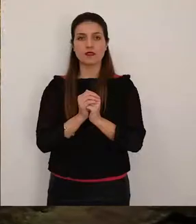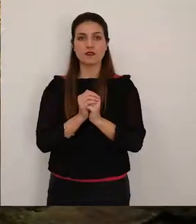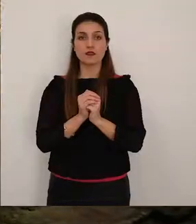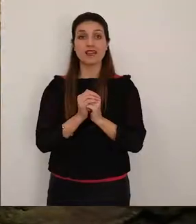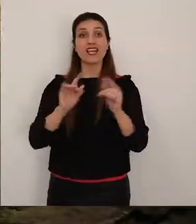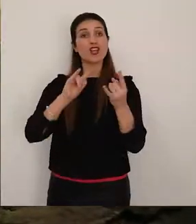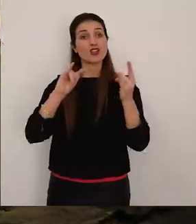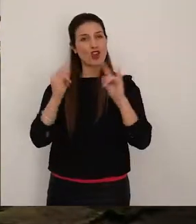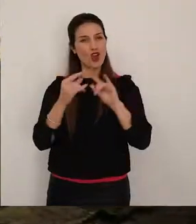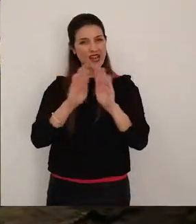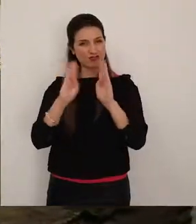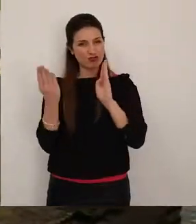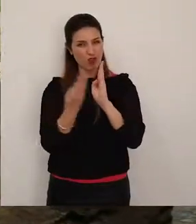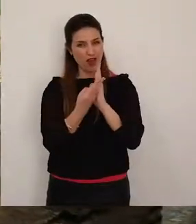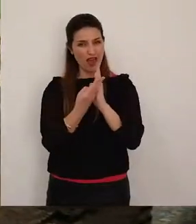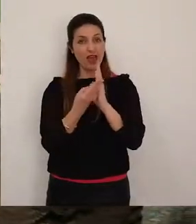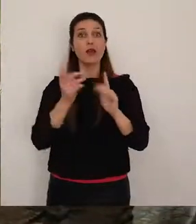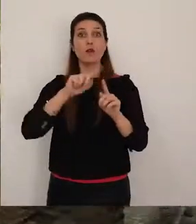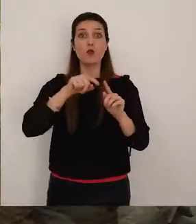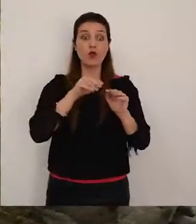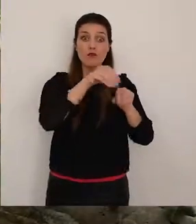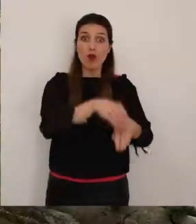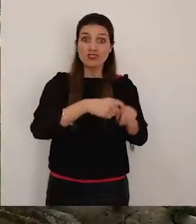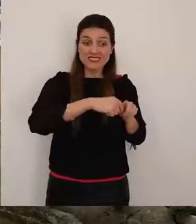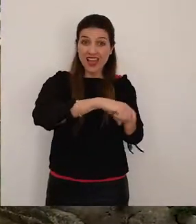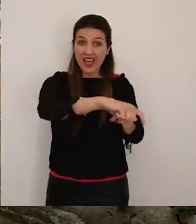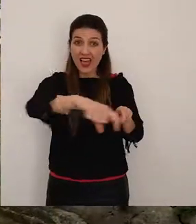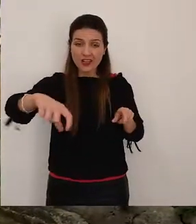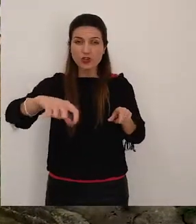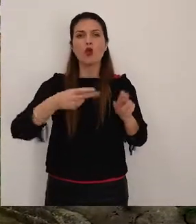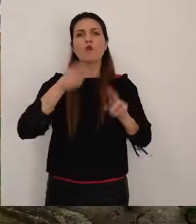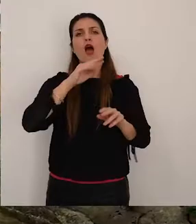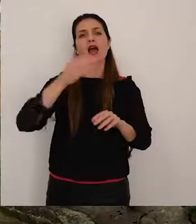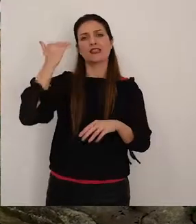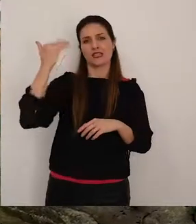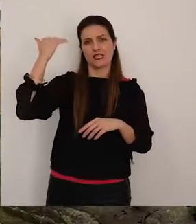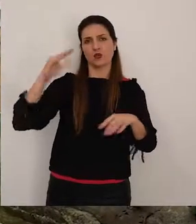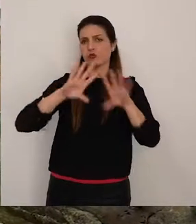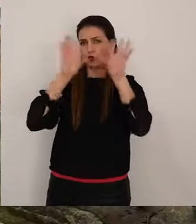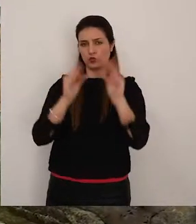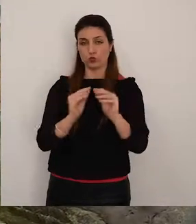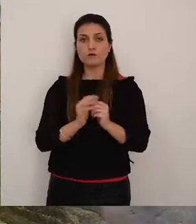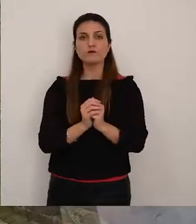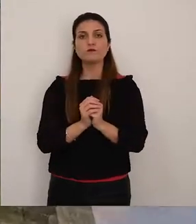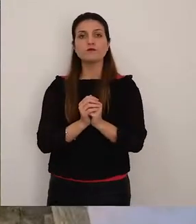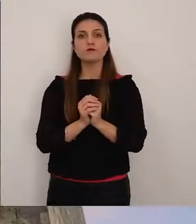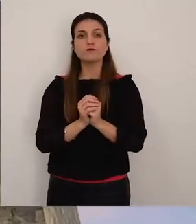Insieme al fossato costituiscono gli elementi più antichi dell'intero complesso architettonico.